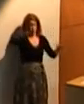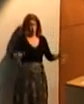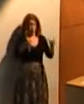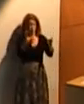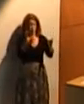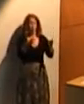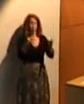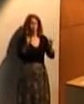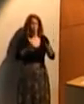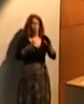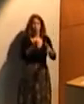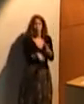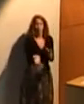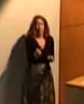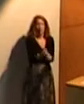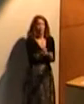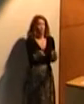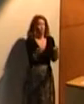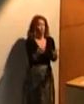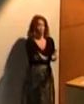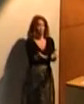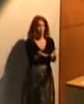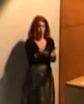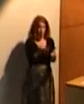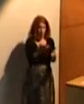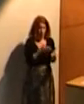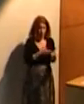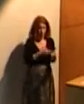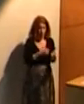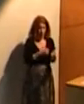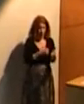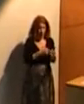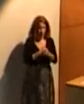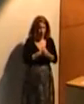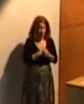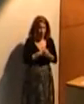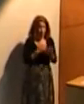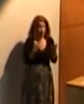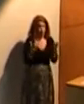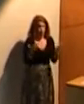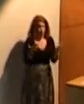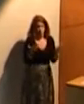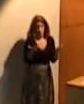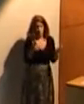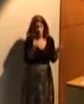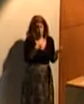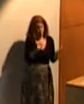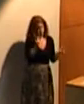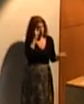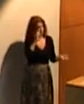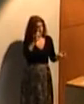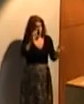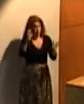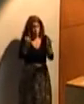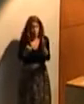créer division comme je ne dirai l'instant soin de penser justement à partir de cela vers une nouvelle humanité un nouveau vivant et